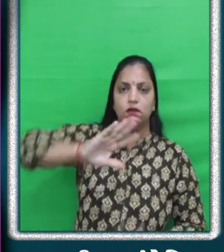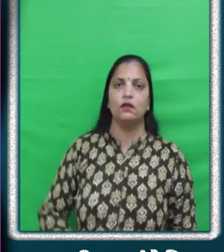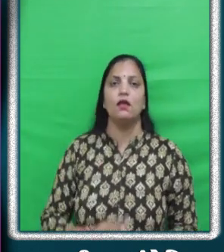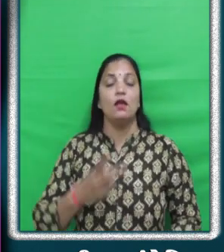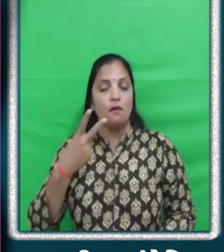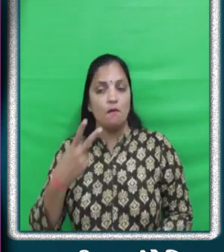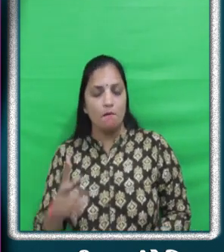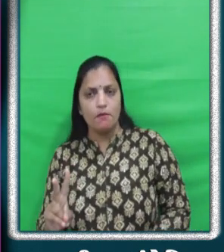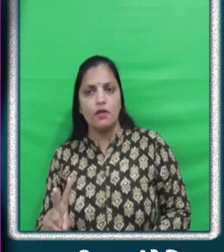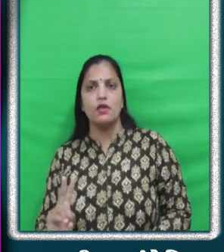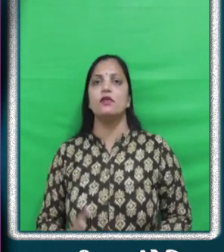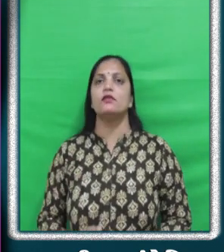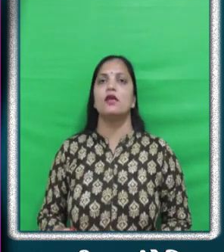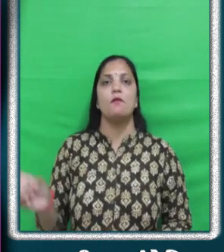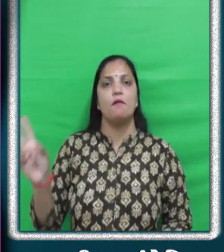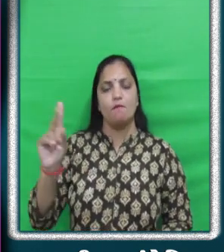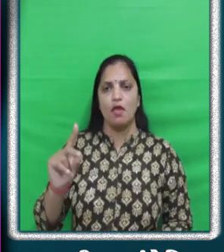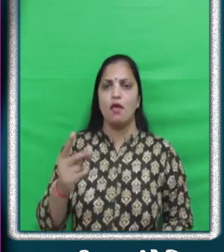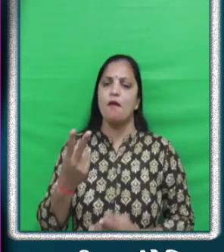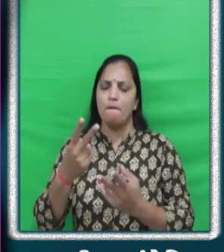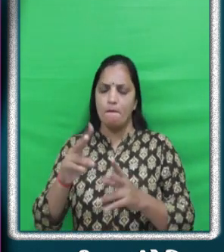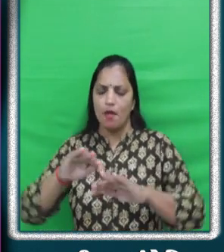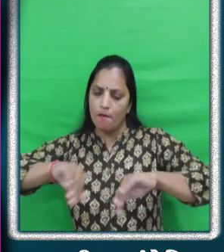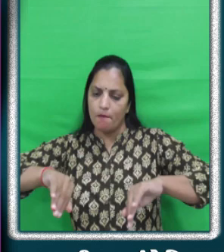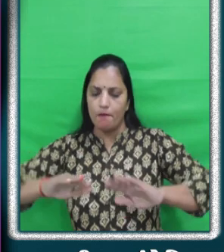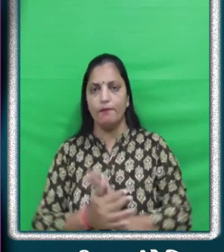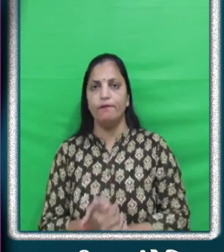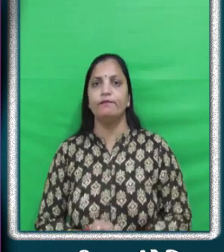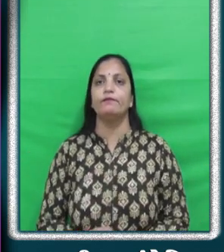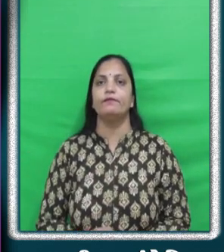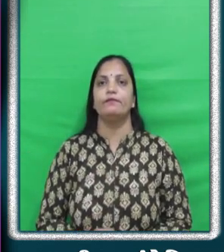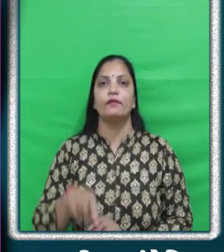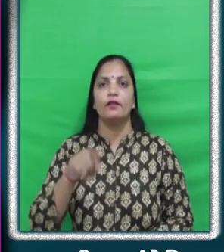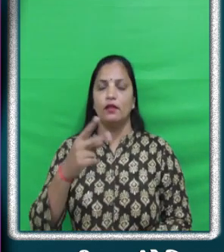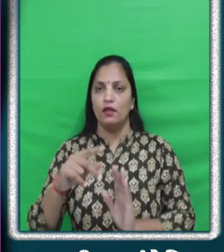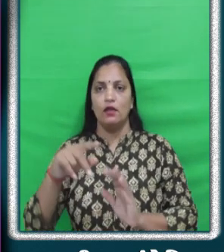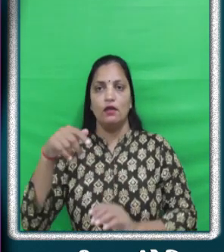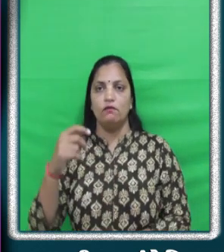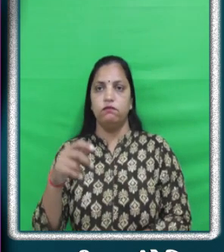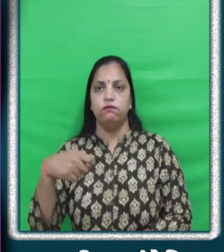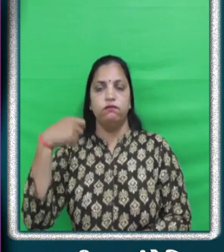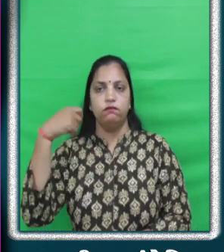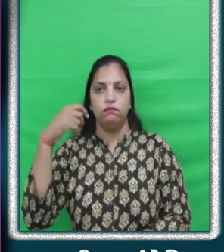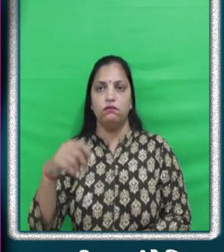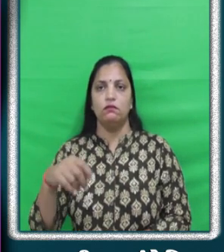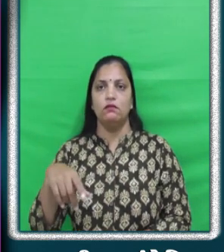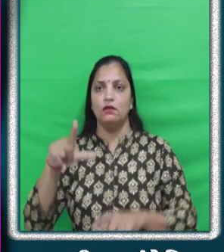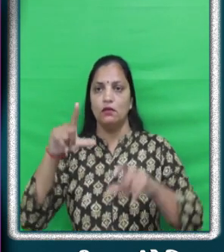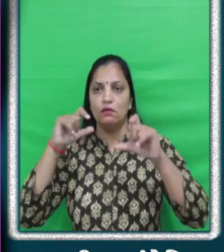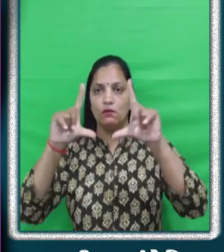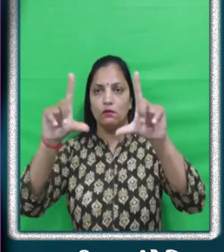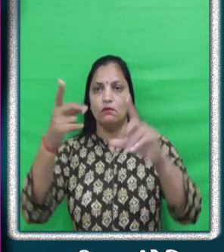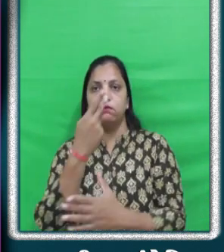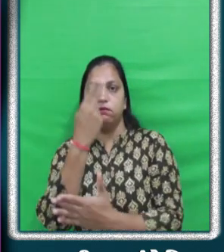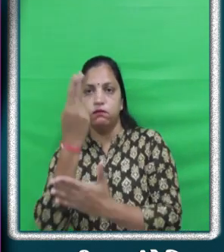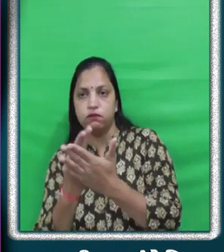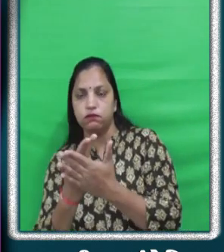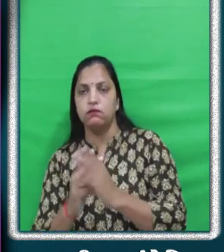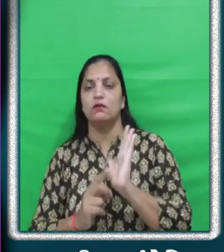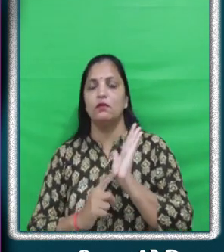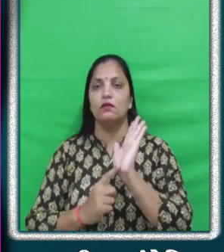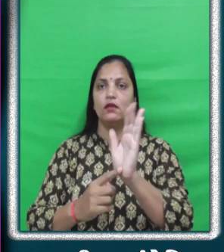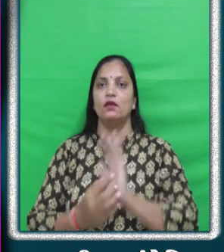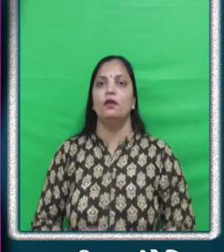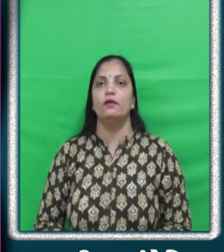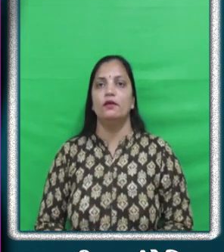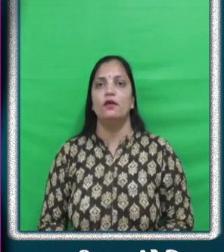છે, જ્યારે અન્ય પૃષ્ઠવંશીની અંદર બેવડું પરિવહન થાય છે। એક જરા કે આ જે ચેક કરી લીજો, જે બે વિદ્યાર્થી મિત્રોએ કોમેન્ટ કરેલી